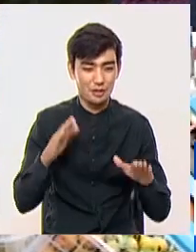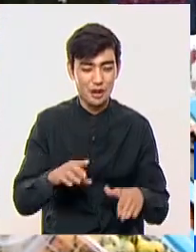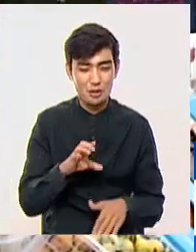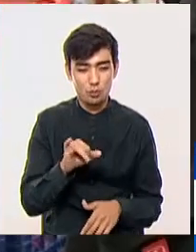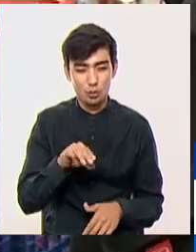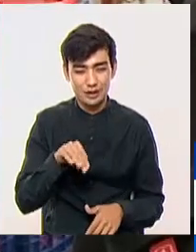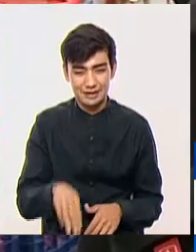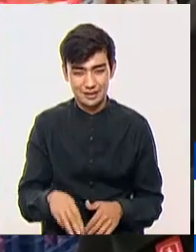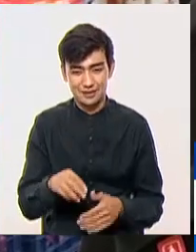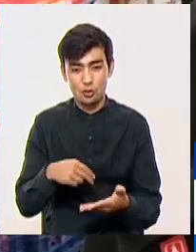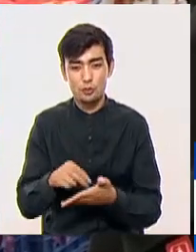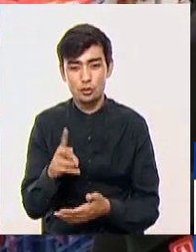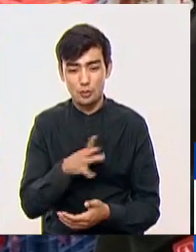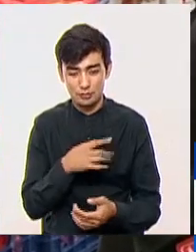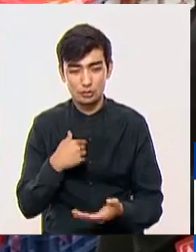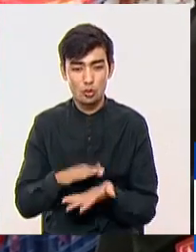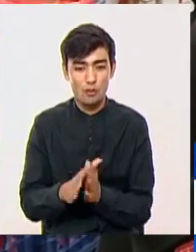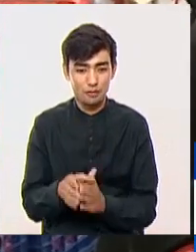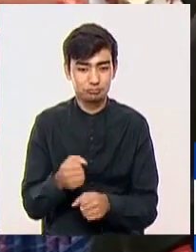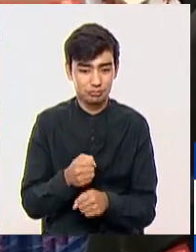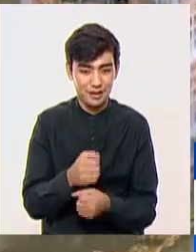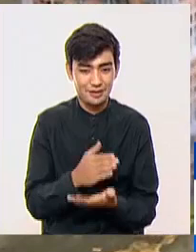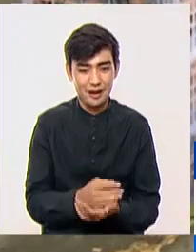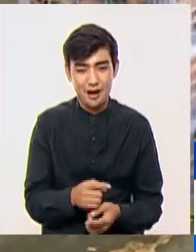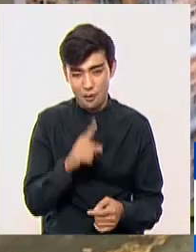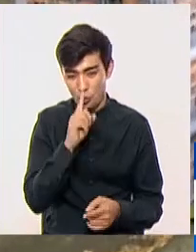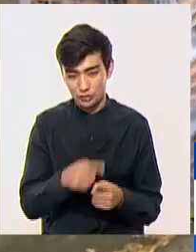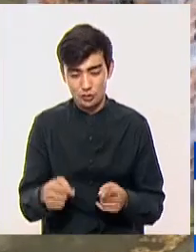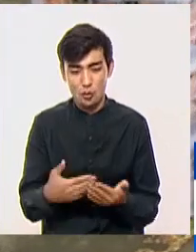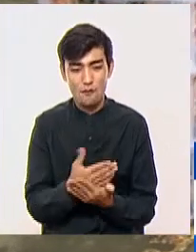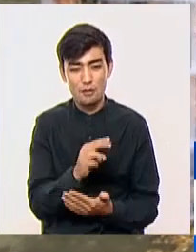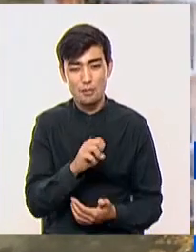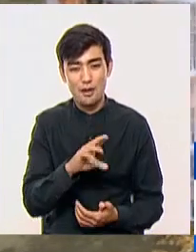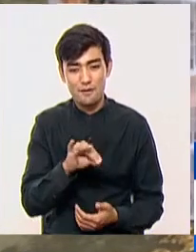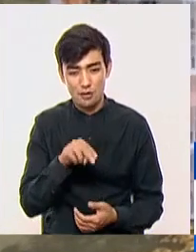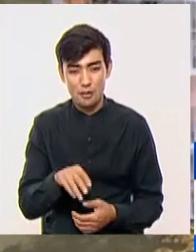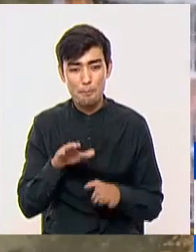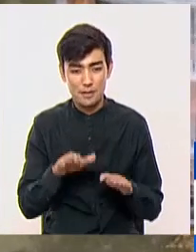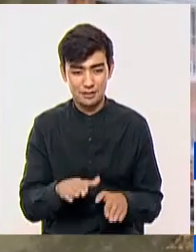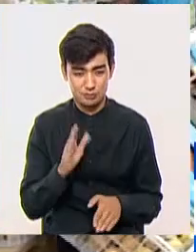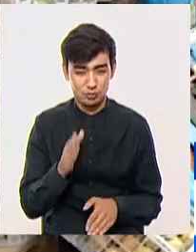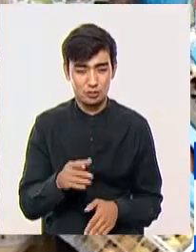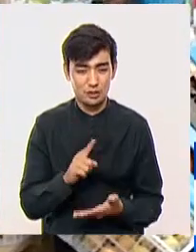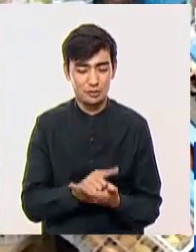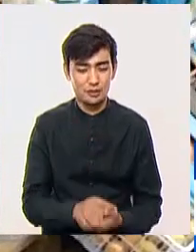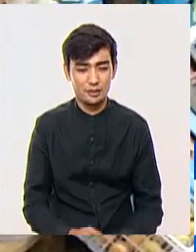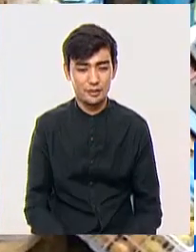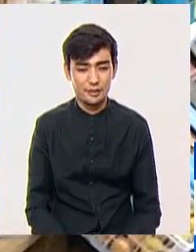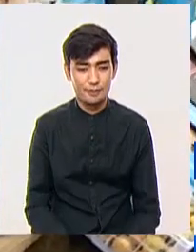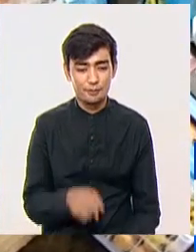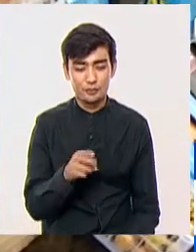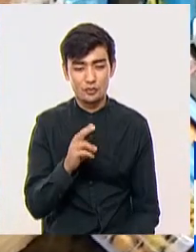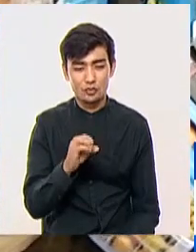алған қожайындармен келісім жүріп жатқанын айтты. Ал бір жылда бой көтеретін жаңа павильонда 1000-ға жуық орын болады екен. Сокольниде орындар